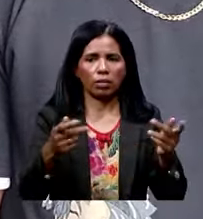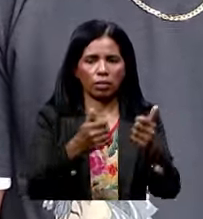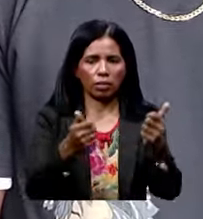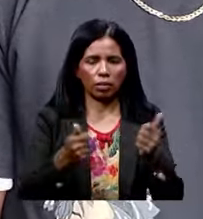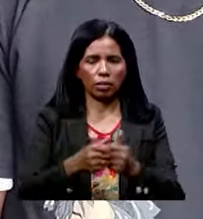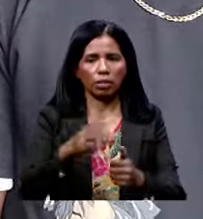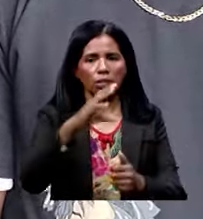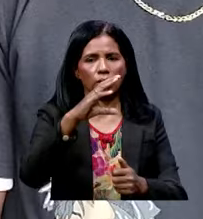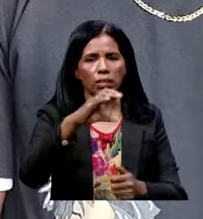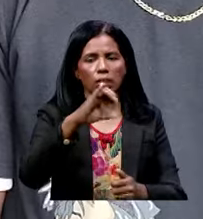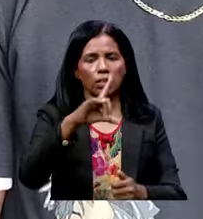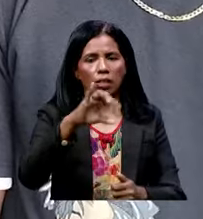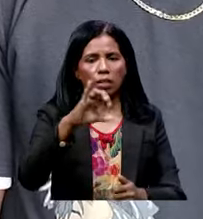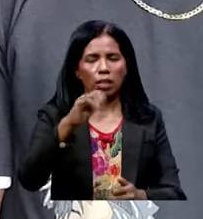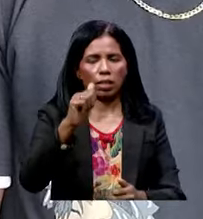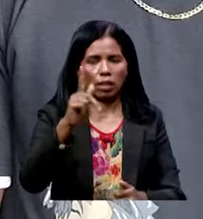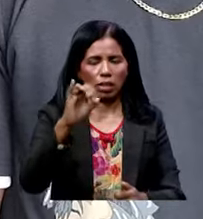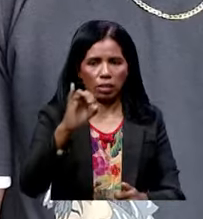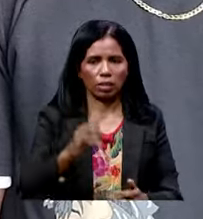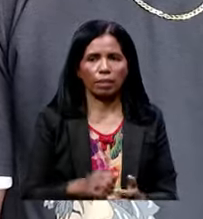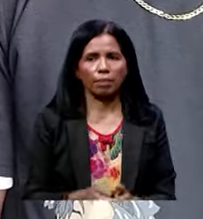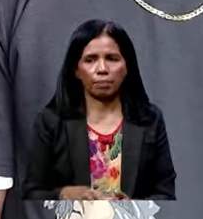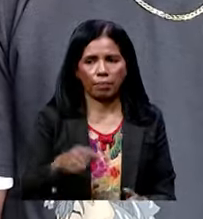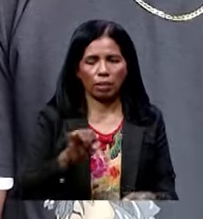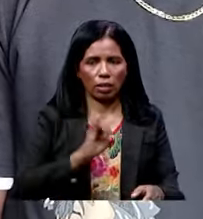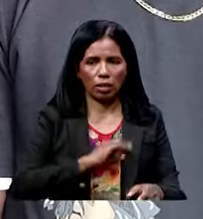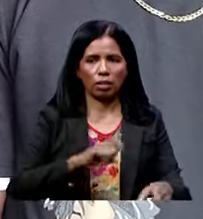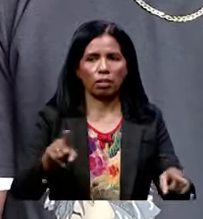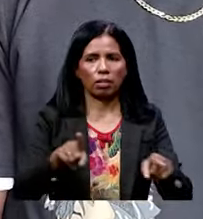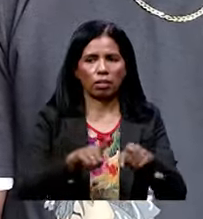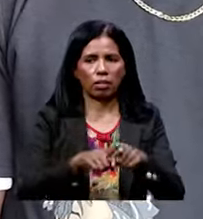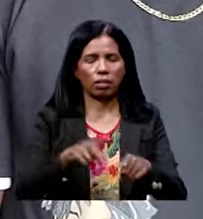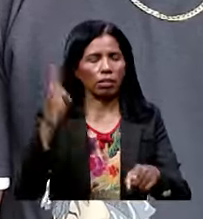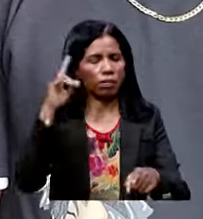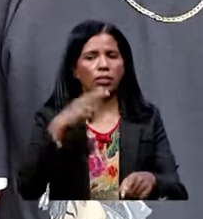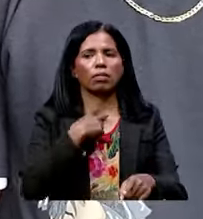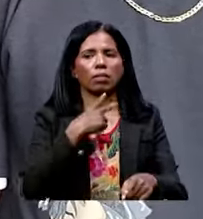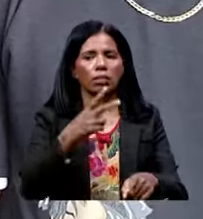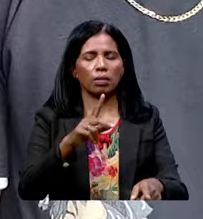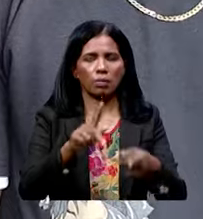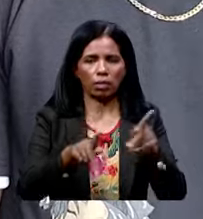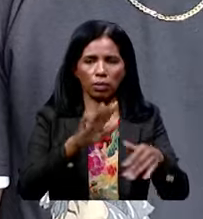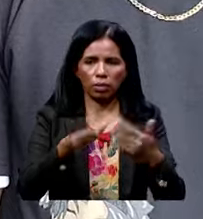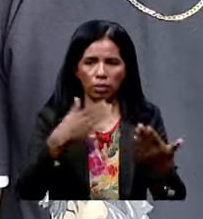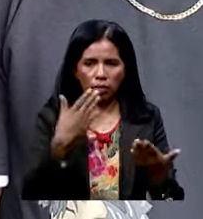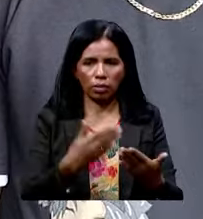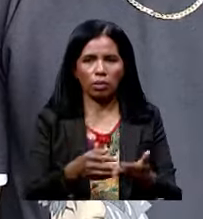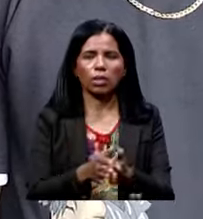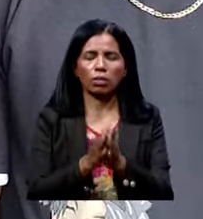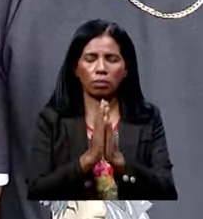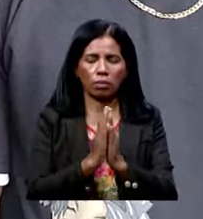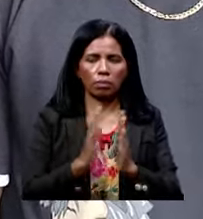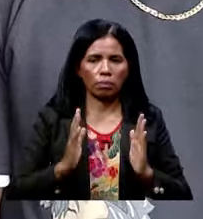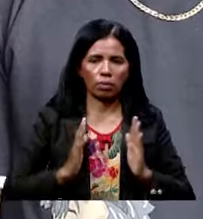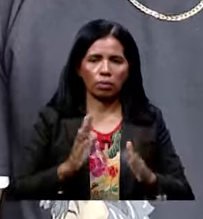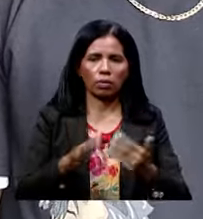kelikai. Temannya maka hamdar matan tilu ba amni komdade usubana naim botsira